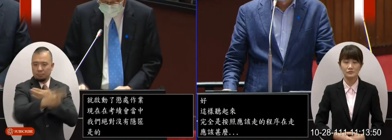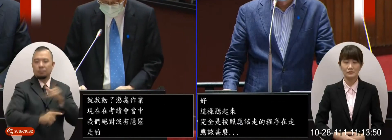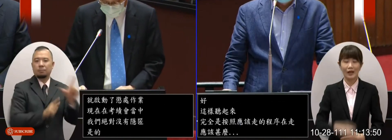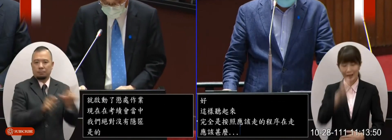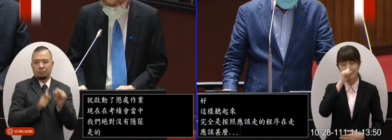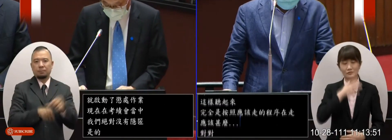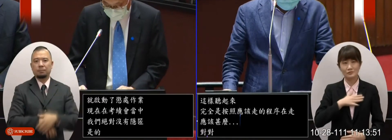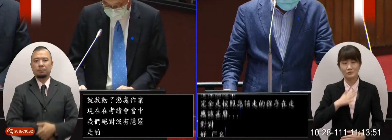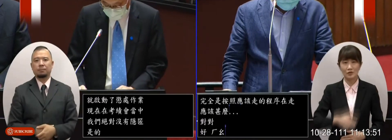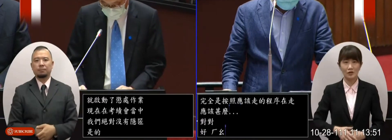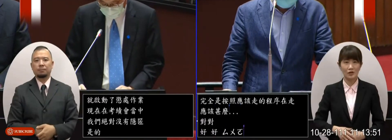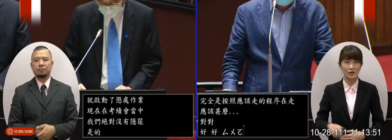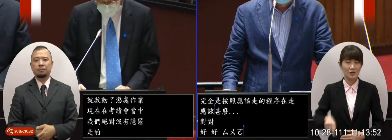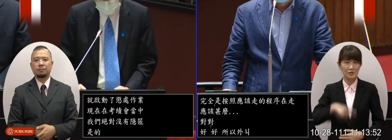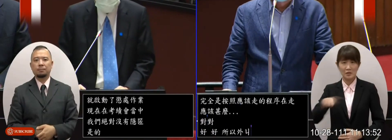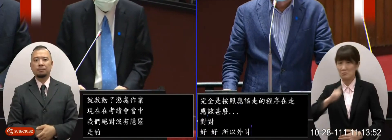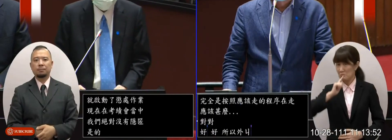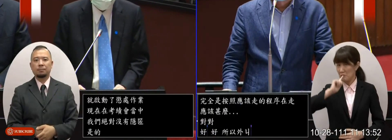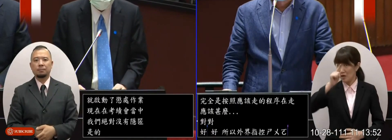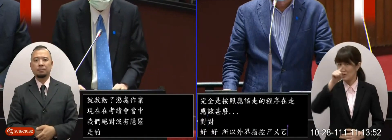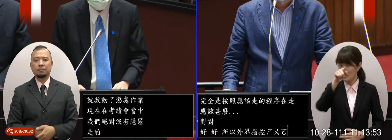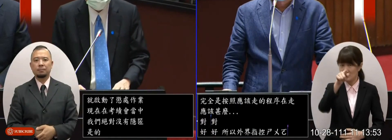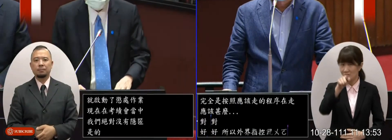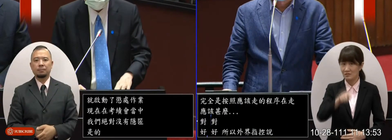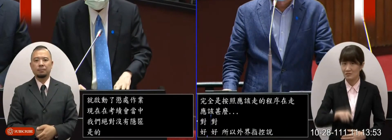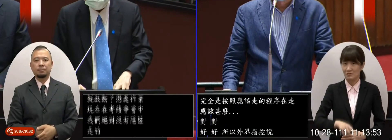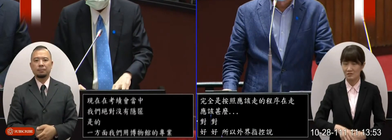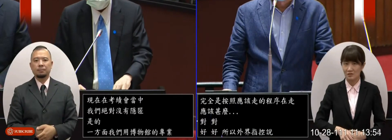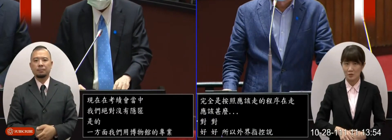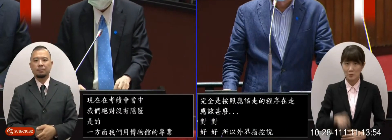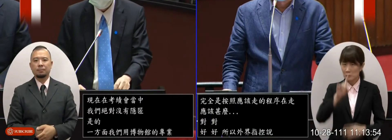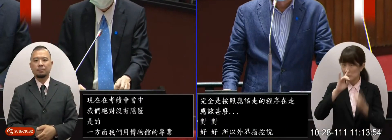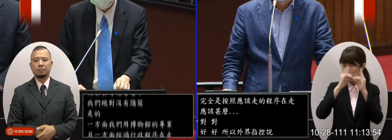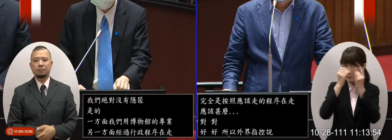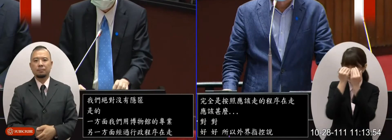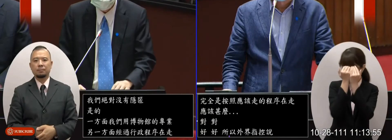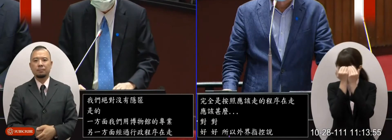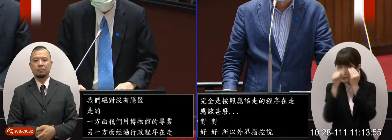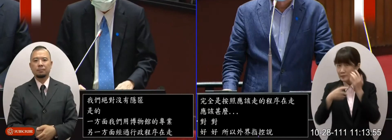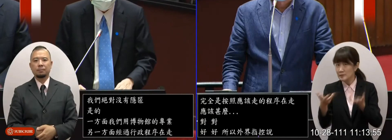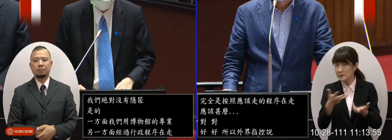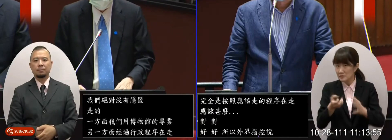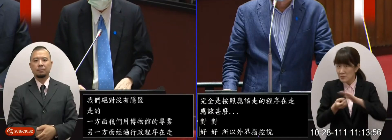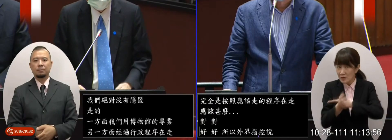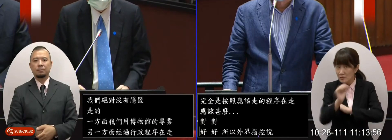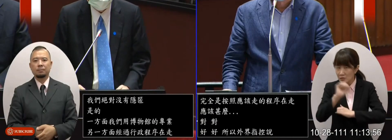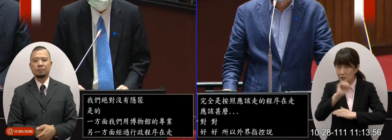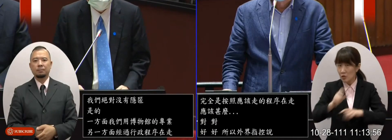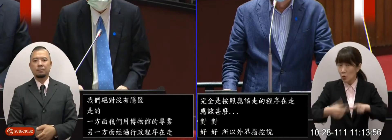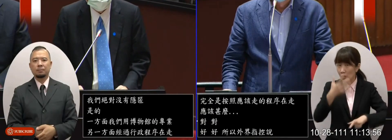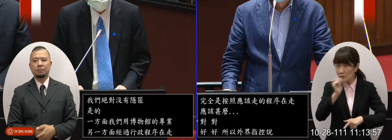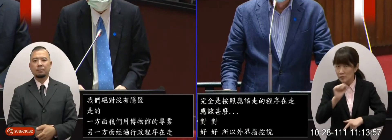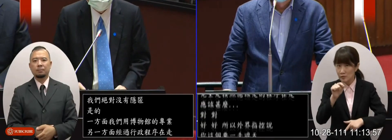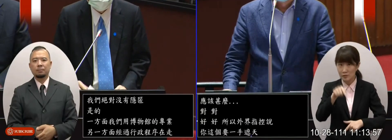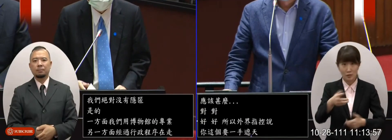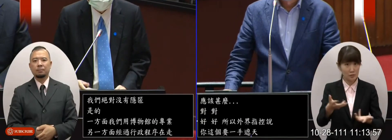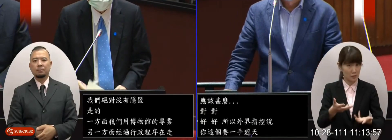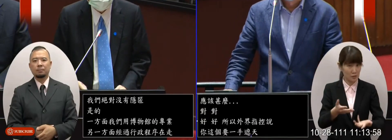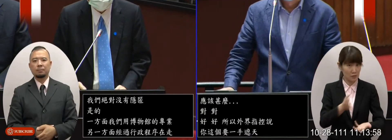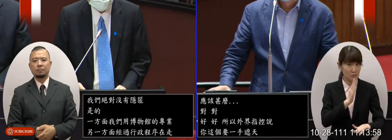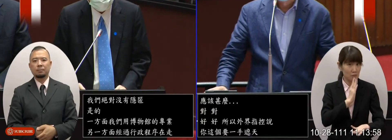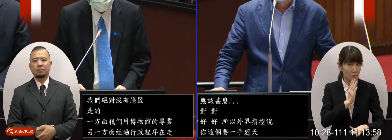所以外界指控说你这个要一手遮天，要求不能点交，这个